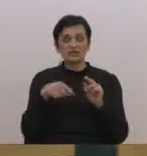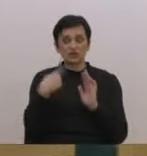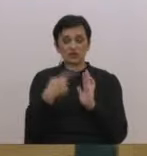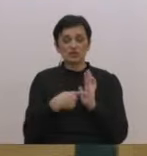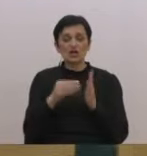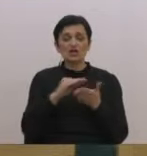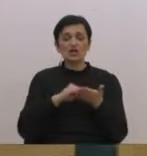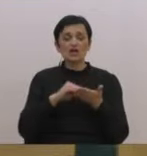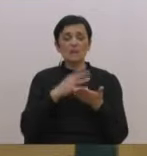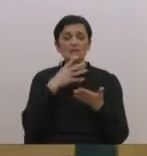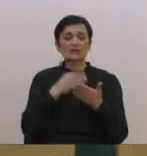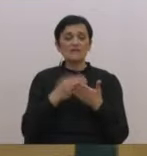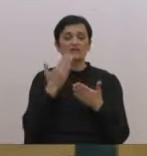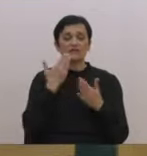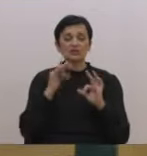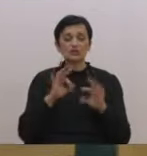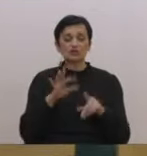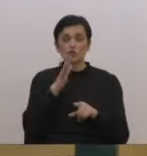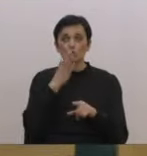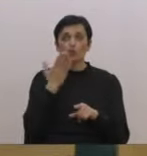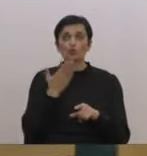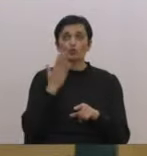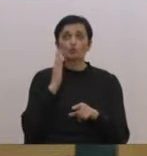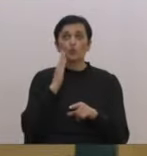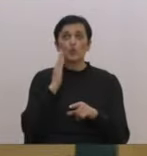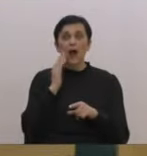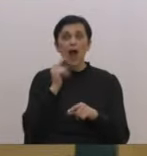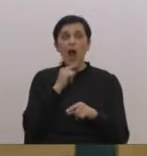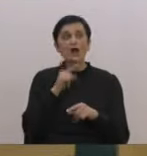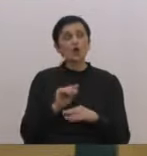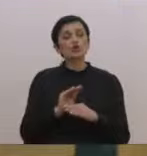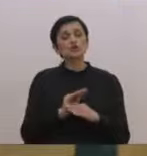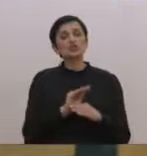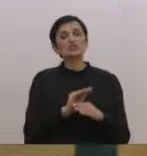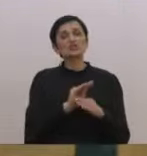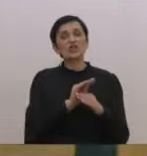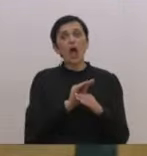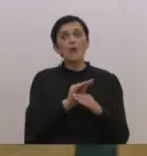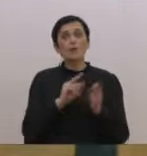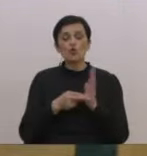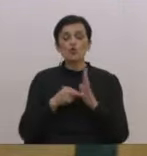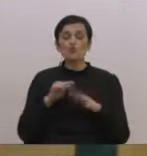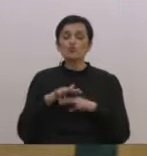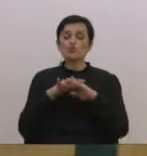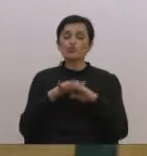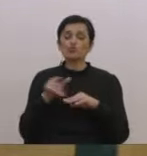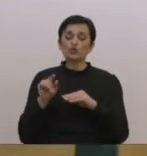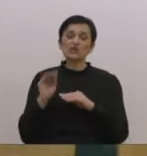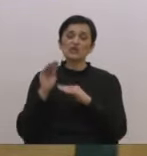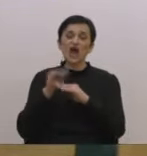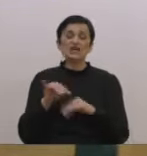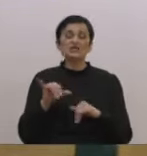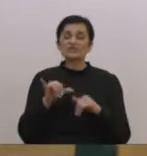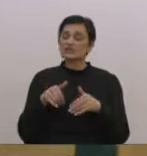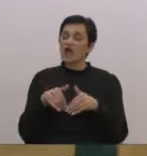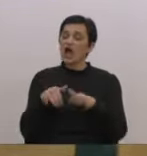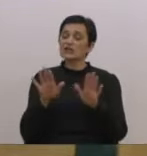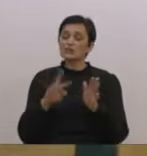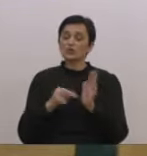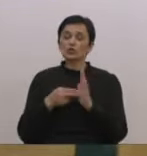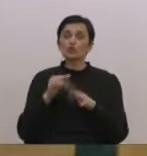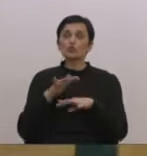თავისი გამოსვლის დროს. თუ მართლა იზრდება ეს ეკონომიკა და ბიუჯეტის თუ მართლა გაზარდა, სად მიდის ეს